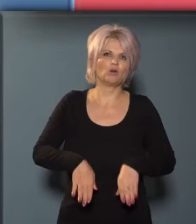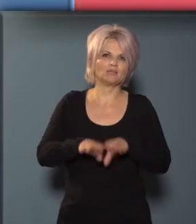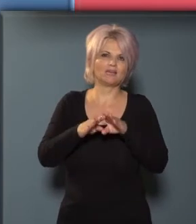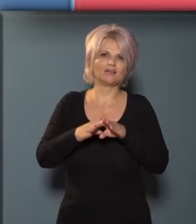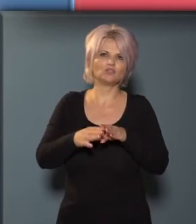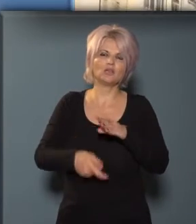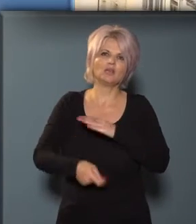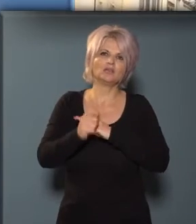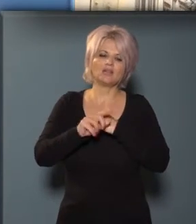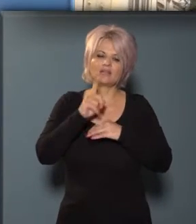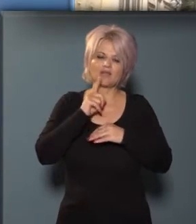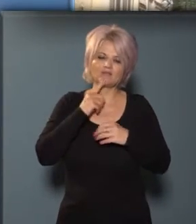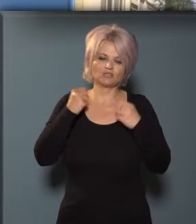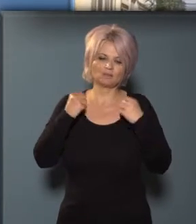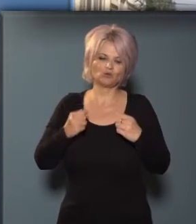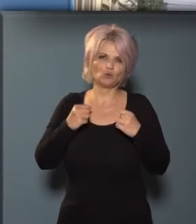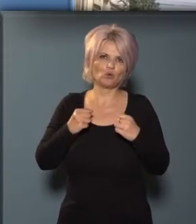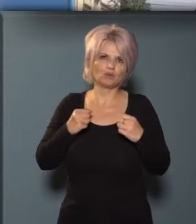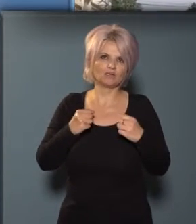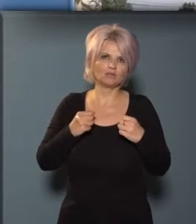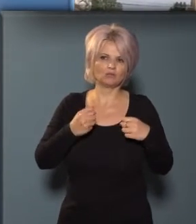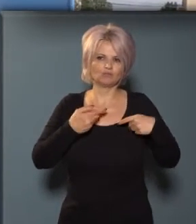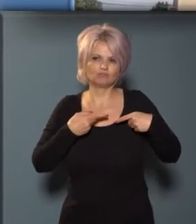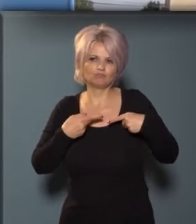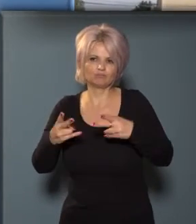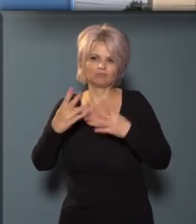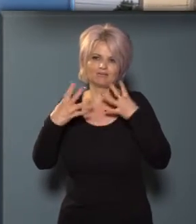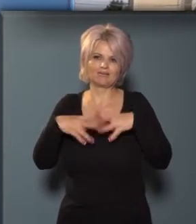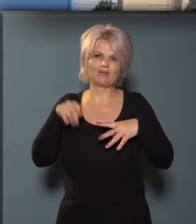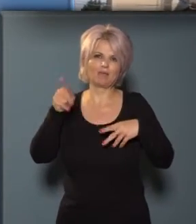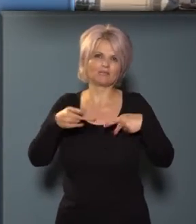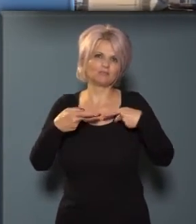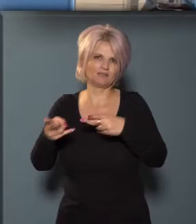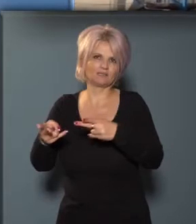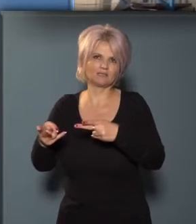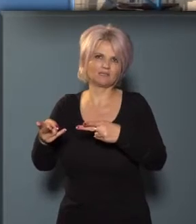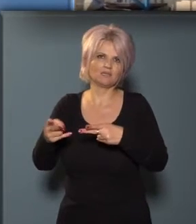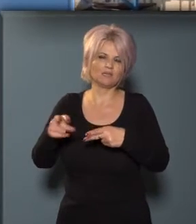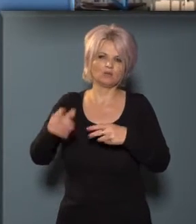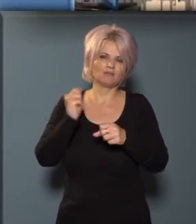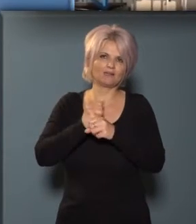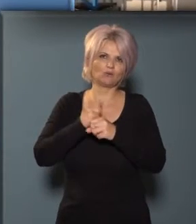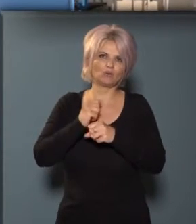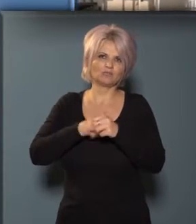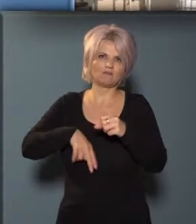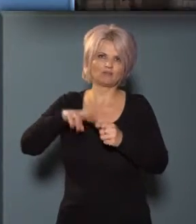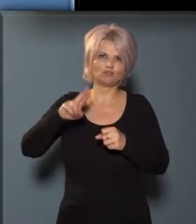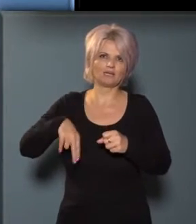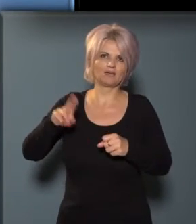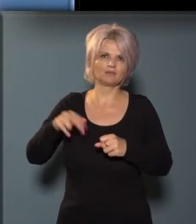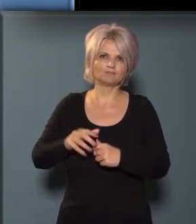kevesebb súlyt még eljutassa a gépig, és ott feldolgozza a festéket.